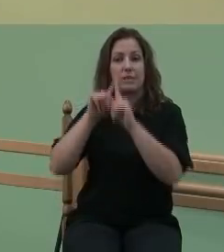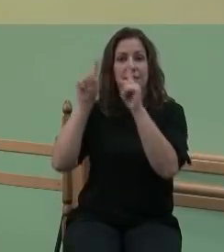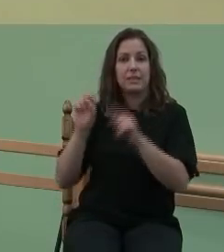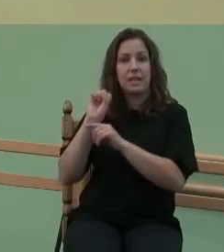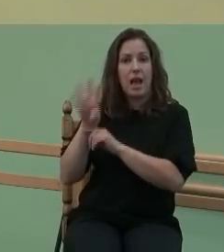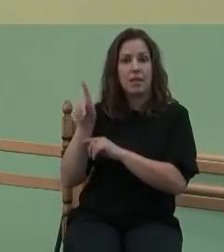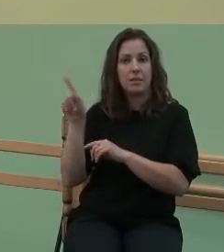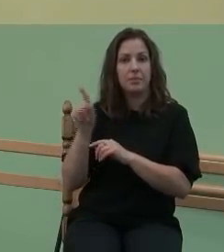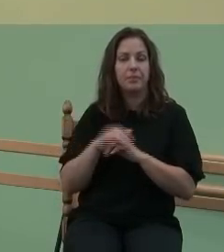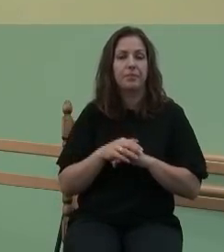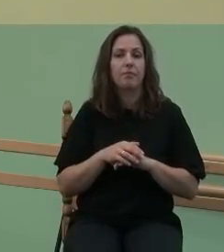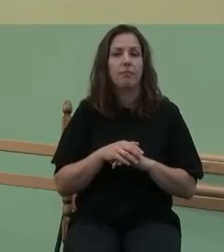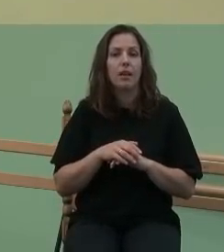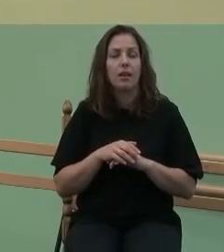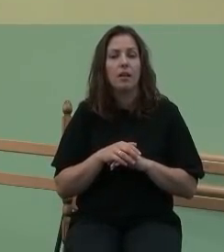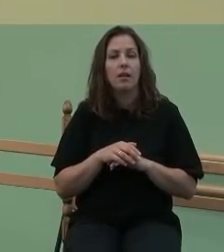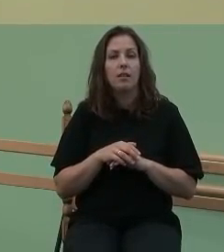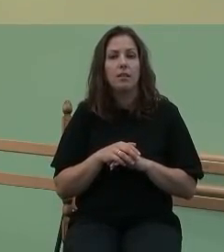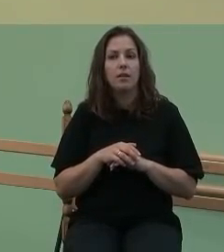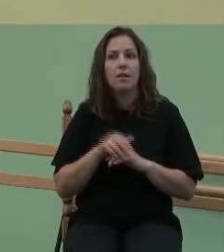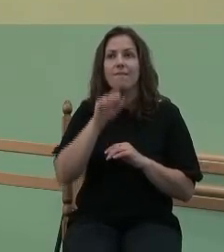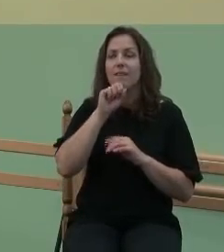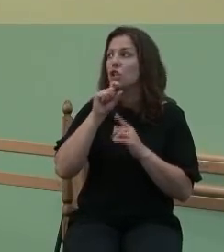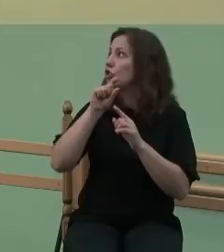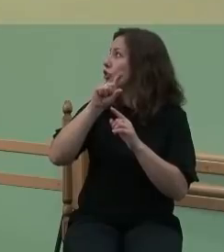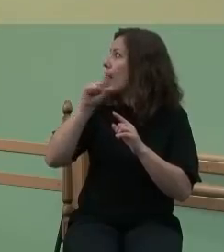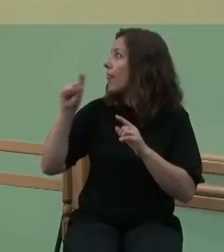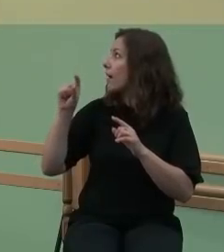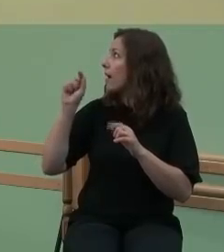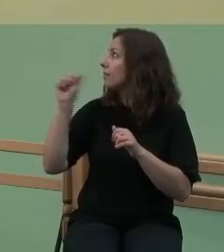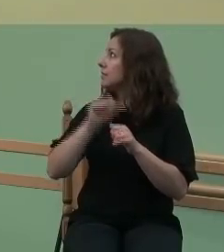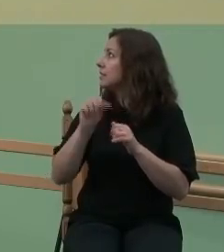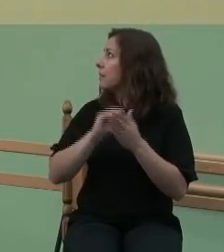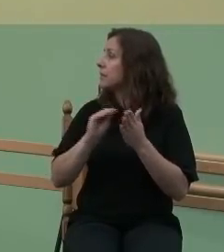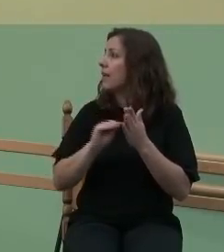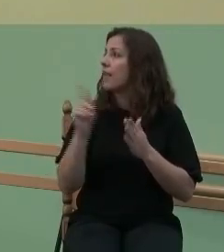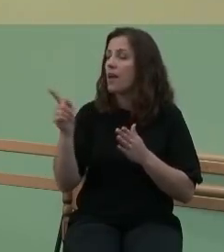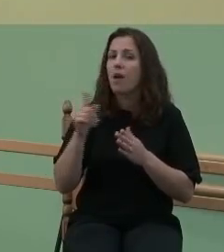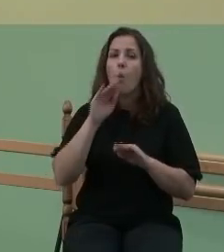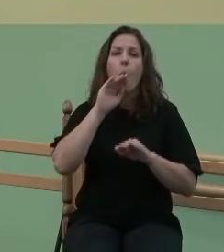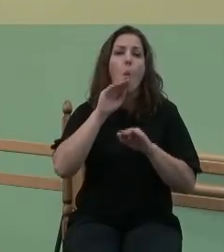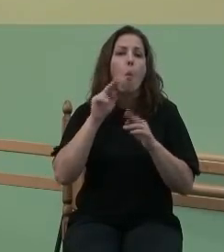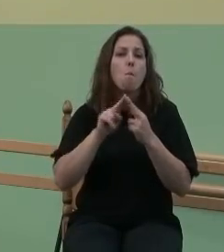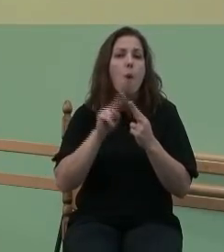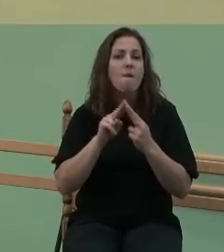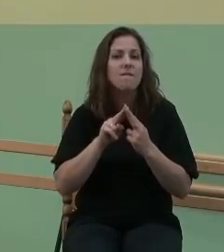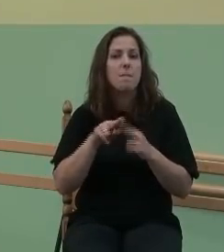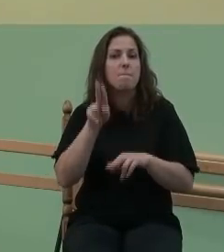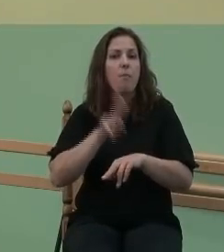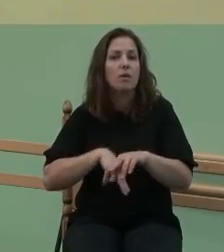nie taką zielonkawą czcionką, ja napisałam te umowy,